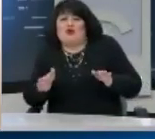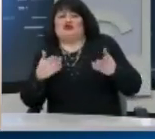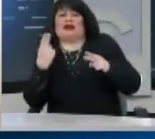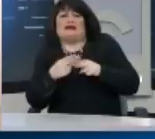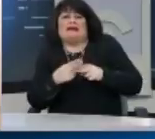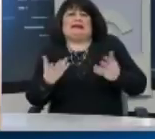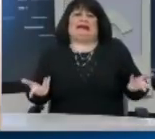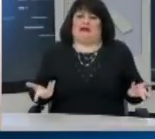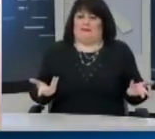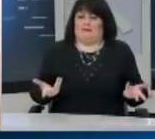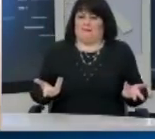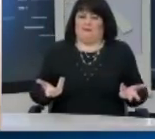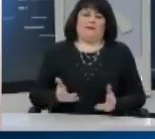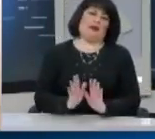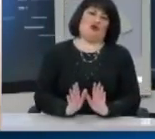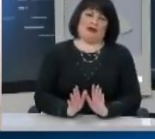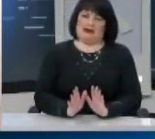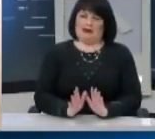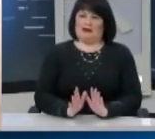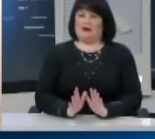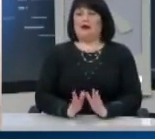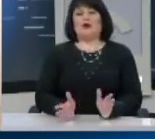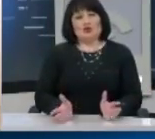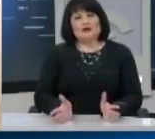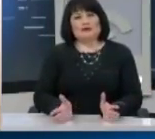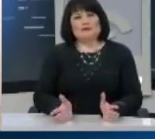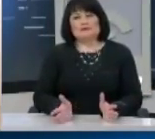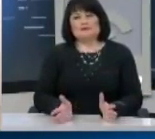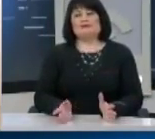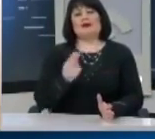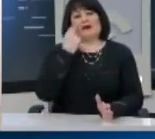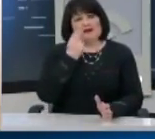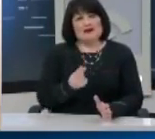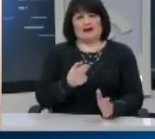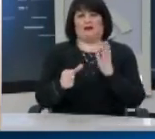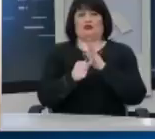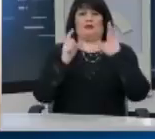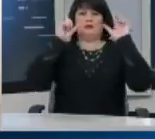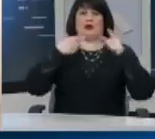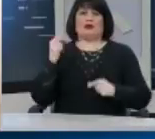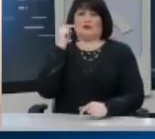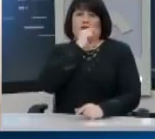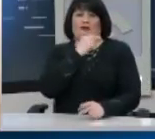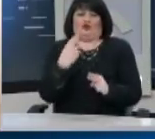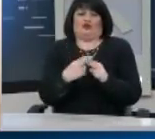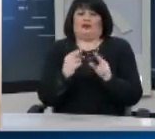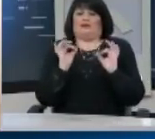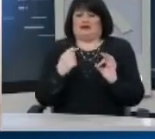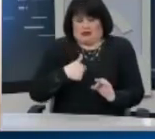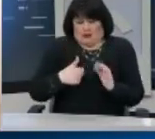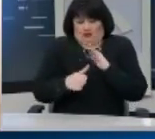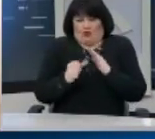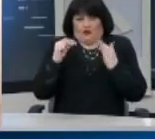ή στα εσώτερα όταν ο ηγέτη επ αυτού είναι προφανή ο πρόεδρος της δημοκρατίας ο πρωθυπουργός ακόμα και